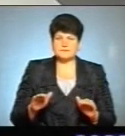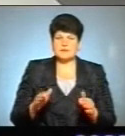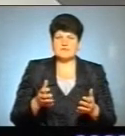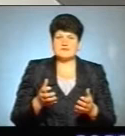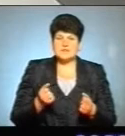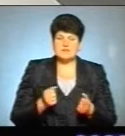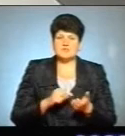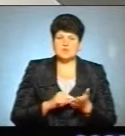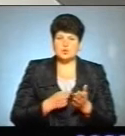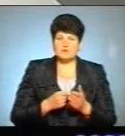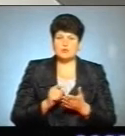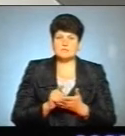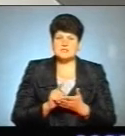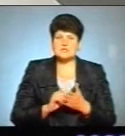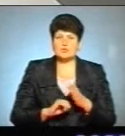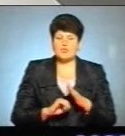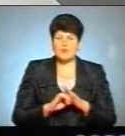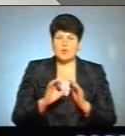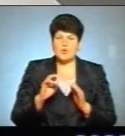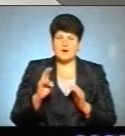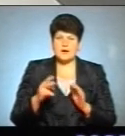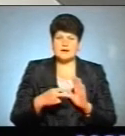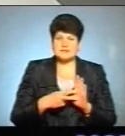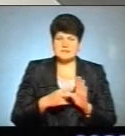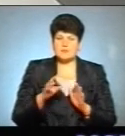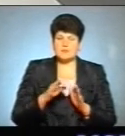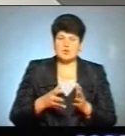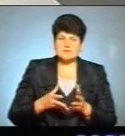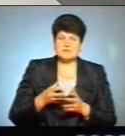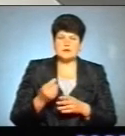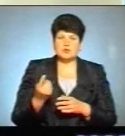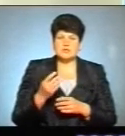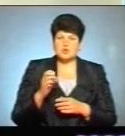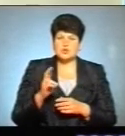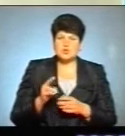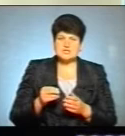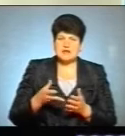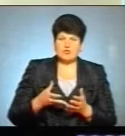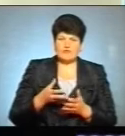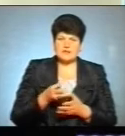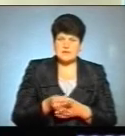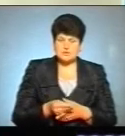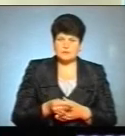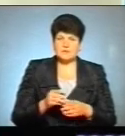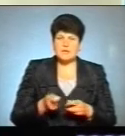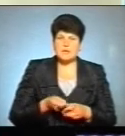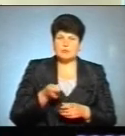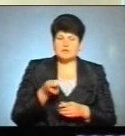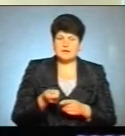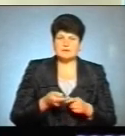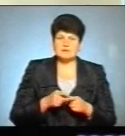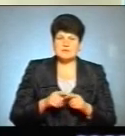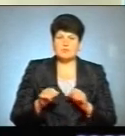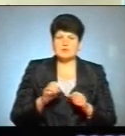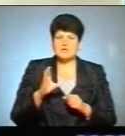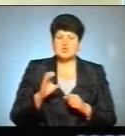взявши довідку з пенсійного фонду ОК-7 про сплату єдиного соціального внеску, і подати це до управління соціального